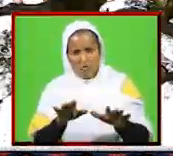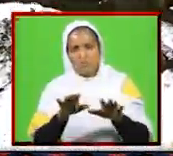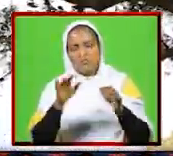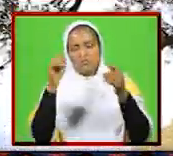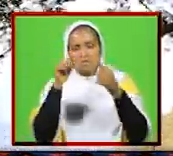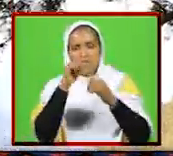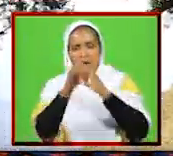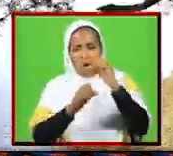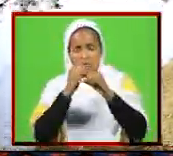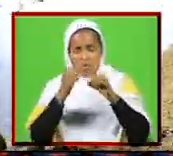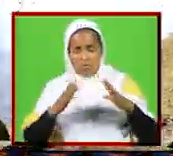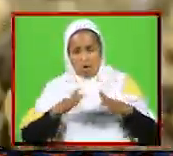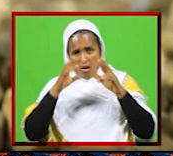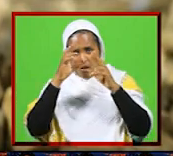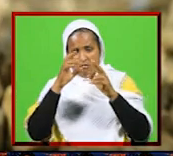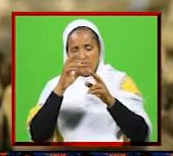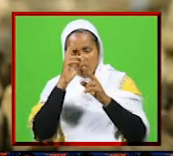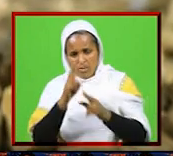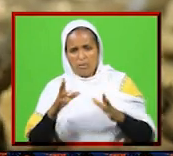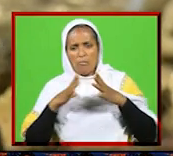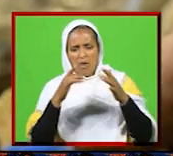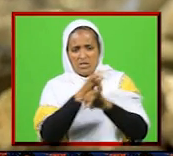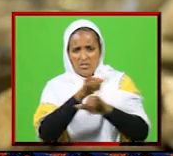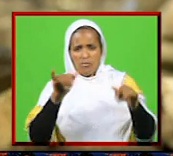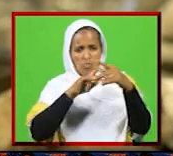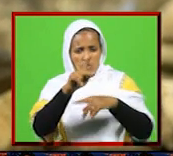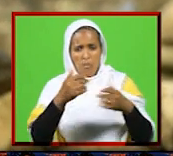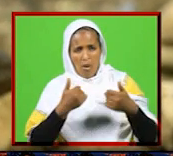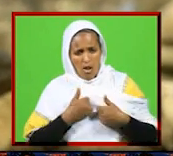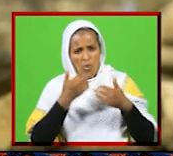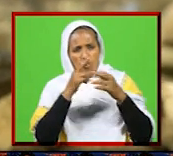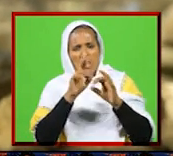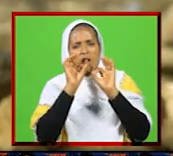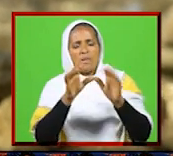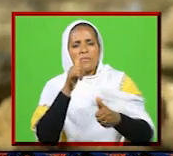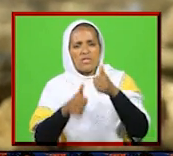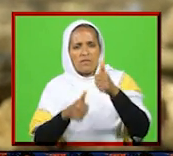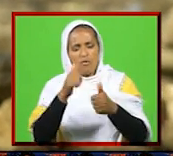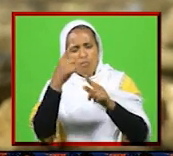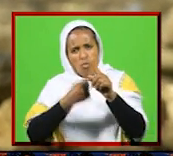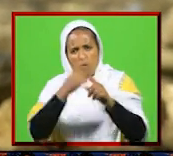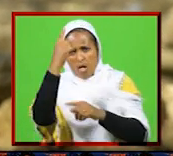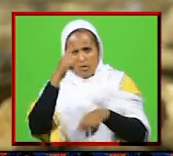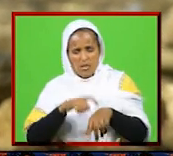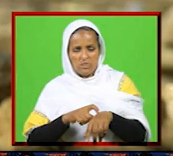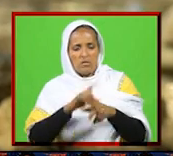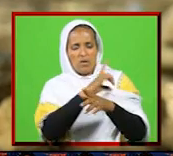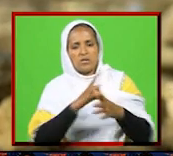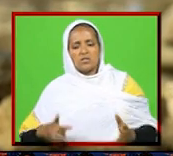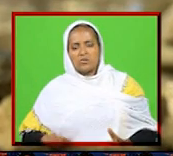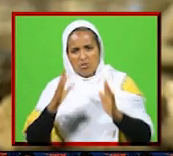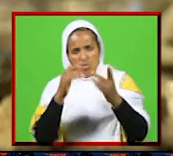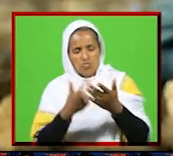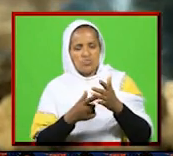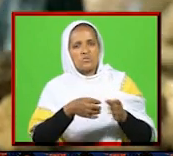እዚህ ከአመታዊ ክብረ በዓል ውጭ በሰንበት ወይ በሌሎች ጊዜዎች እንደዚህ አይነት መራገቦች ይኖራሉ? አዎ፣ በወር አንድ ጊዜ